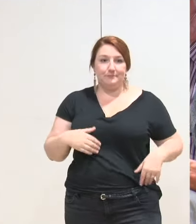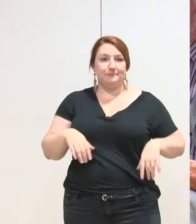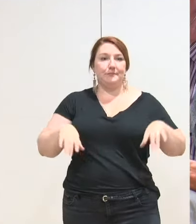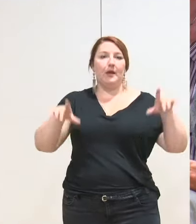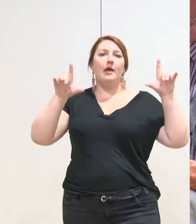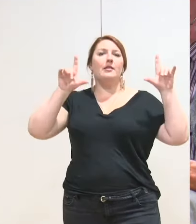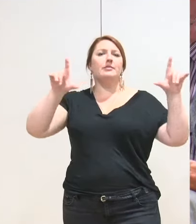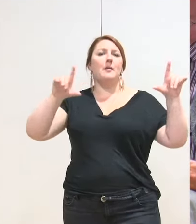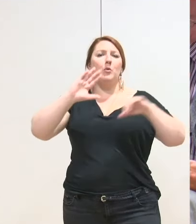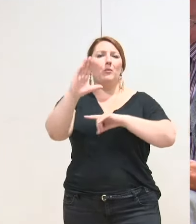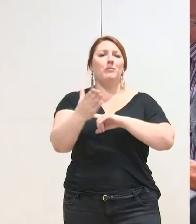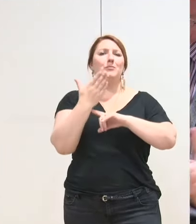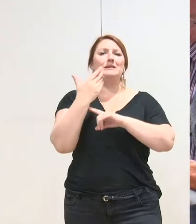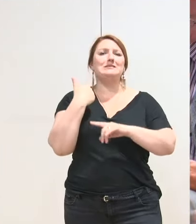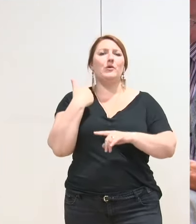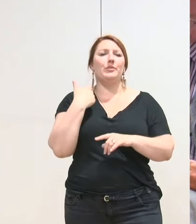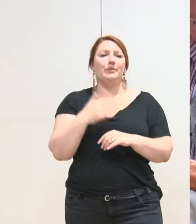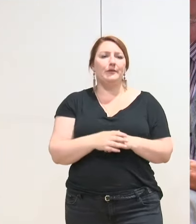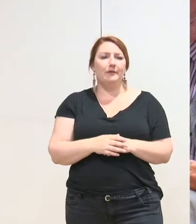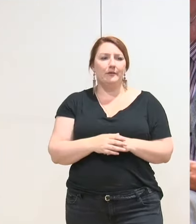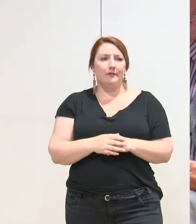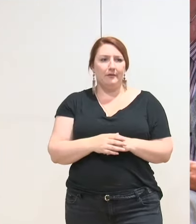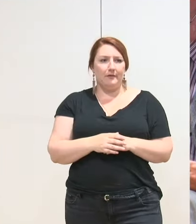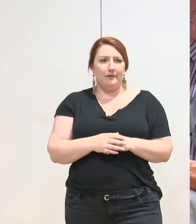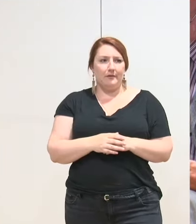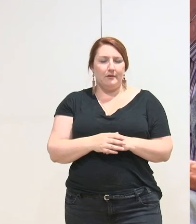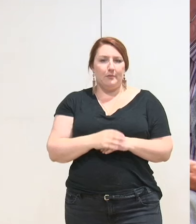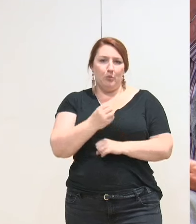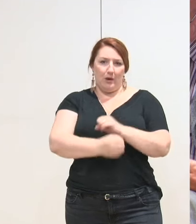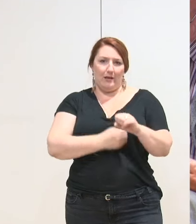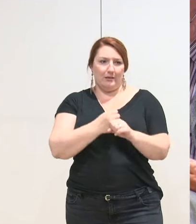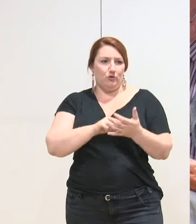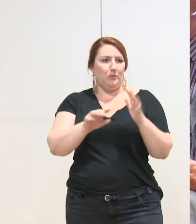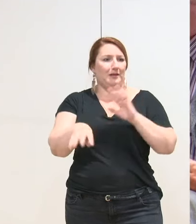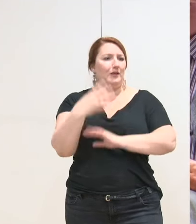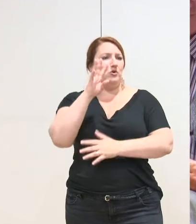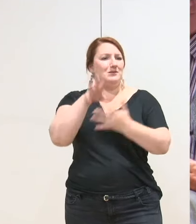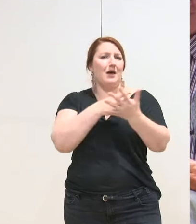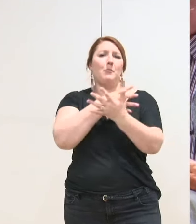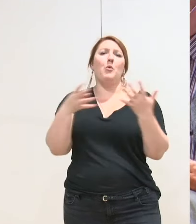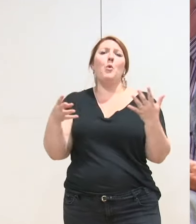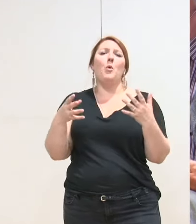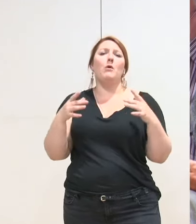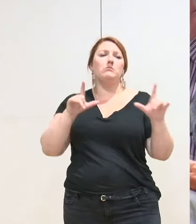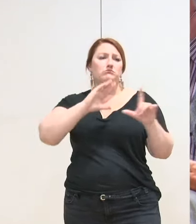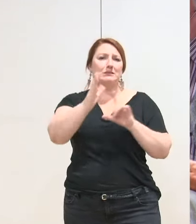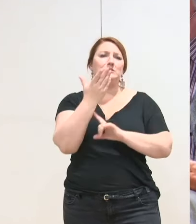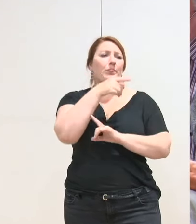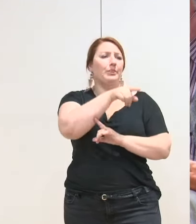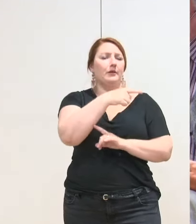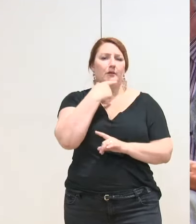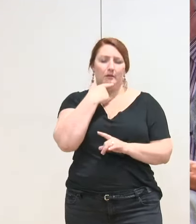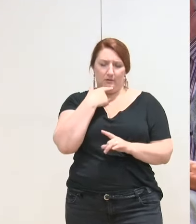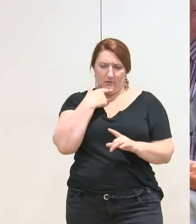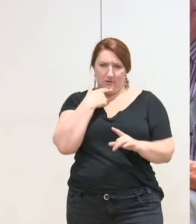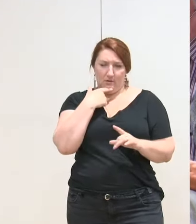présentés en introduction de la présentation M14 et qui se trouve page 28 et 30 alors je cite les chiffres là encore il y a